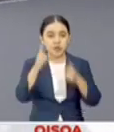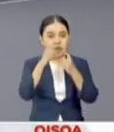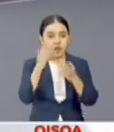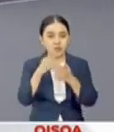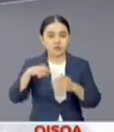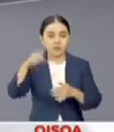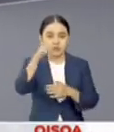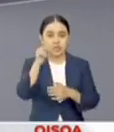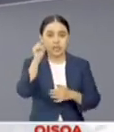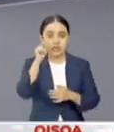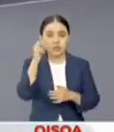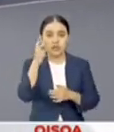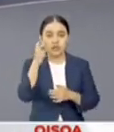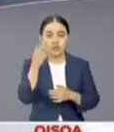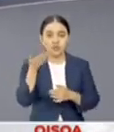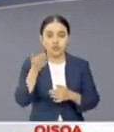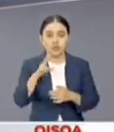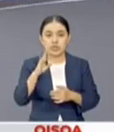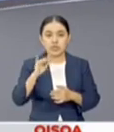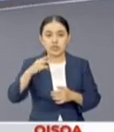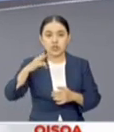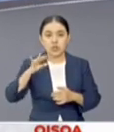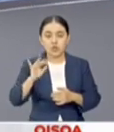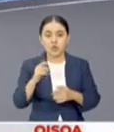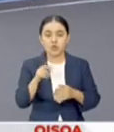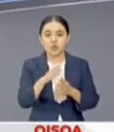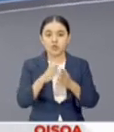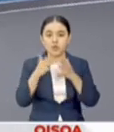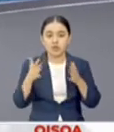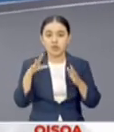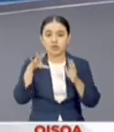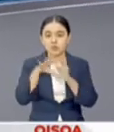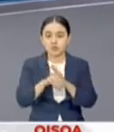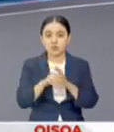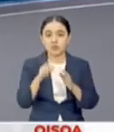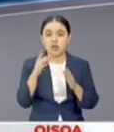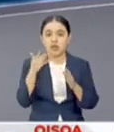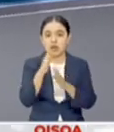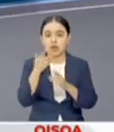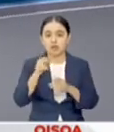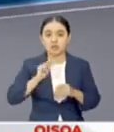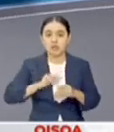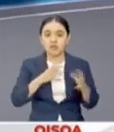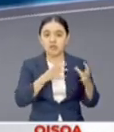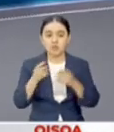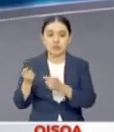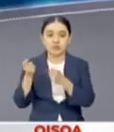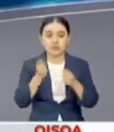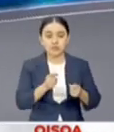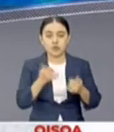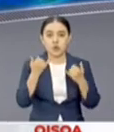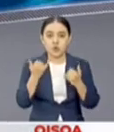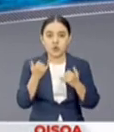Xabaringiz bor, joriy yilda Xitoydan 200 dona Qinglong rusumli o'ta katta sig'imli tabiiy gazda ishlaydigan avtobuslar olib kelingan